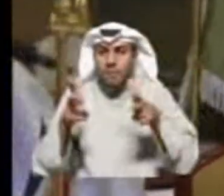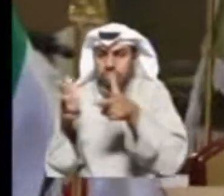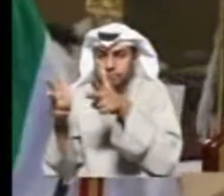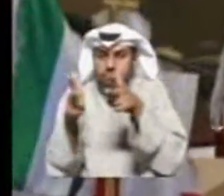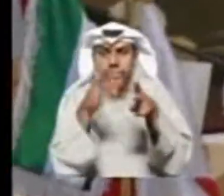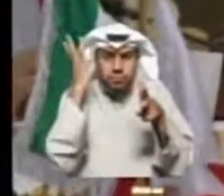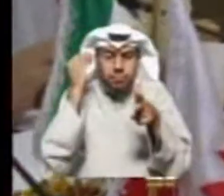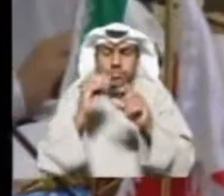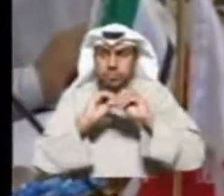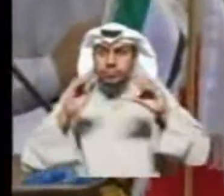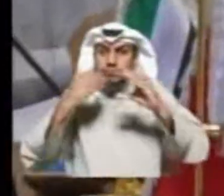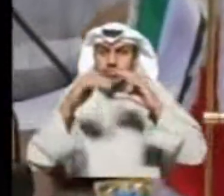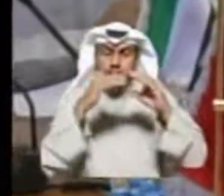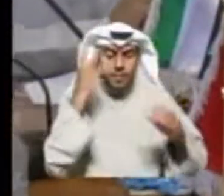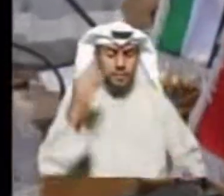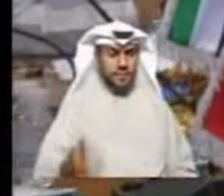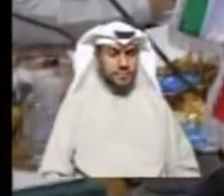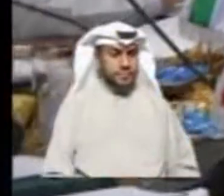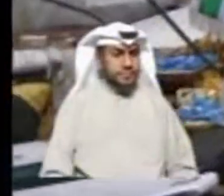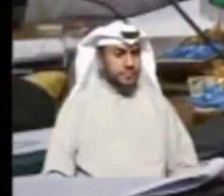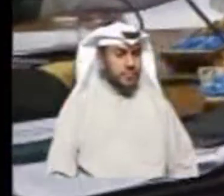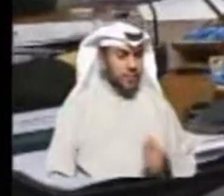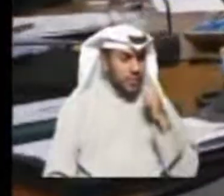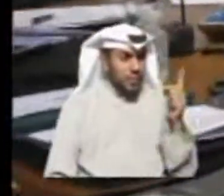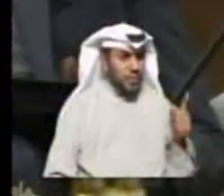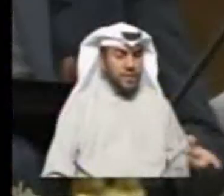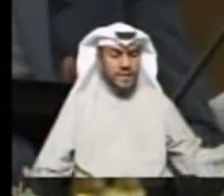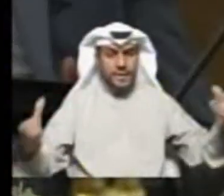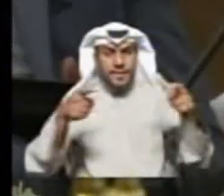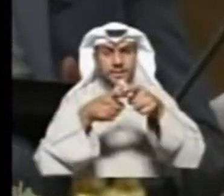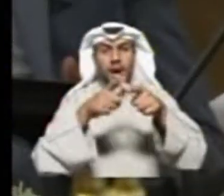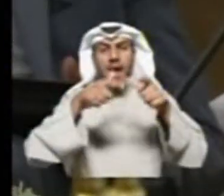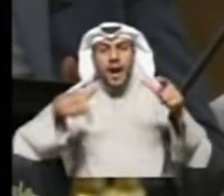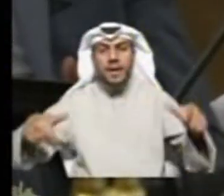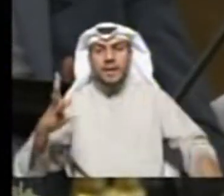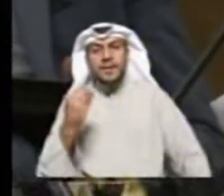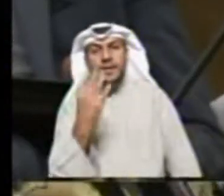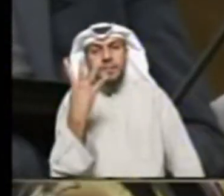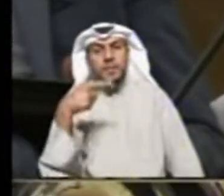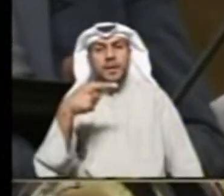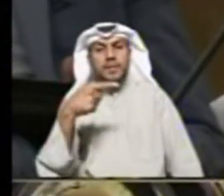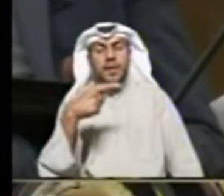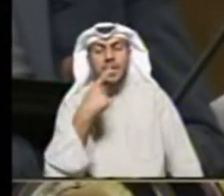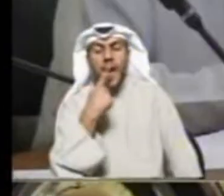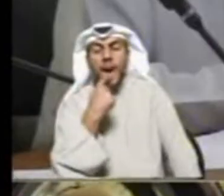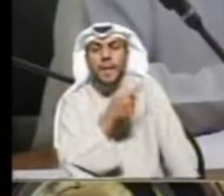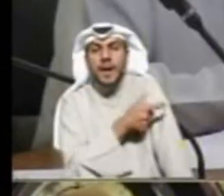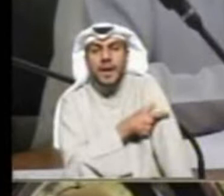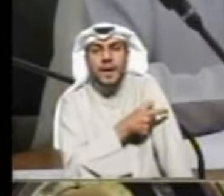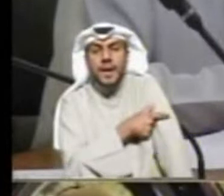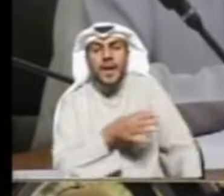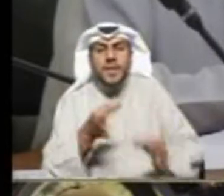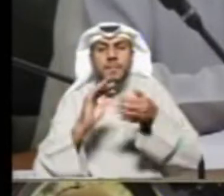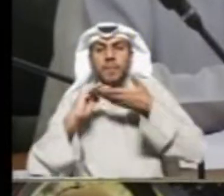توصيات عديدة خرج منها الاجتماع 14 للجنة رؤساء هيئات وجمعيات الهلال الأحمر بدول مجلس التعاون